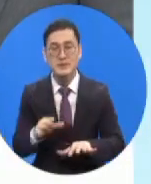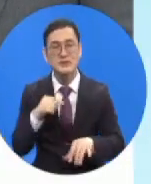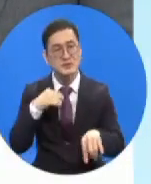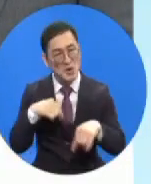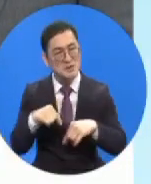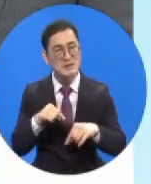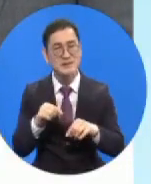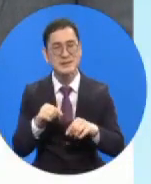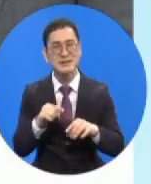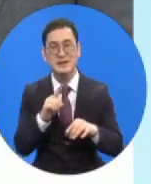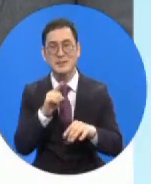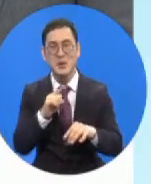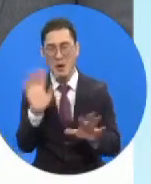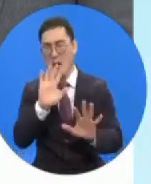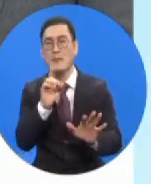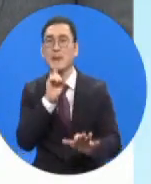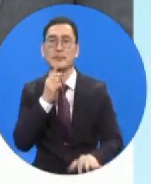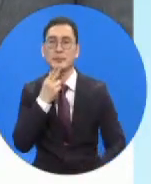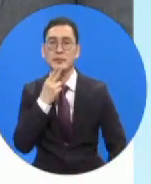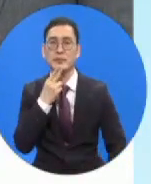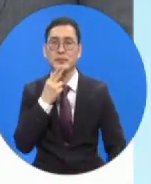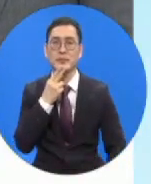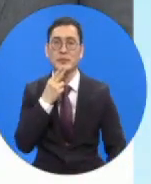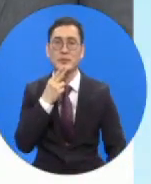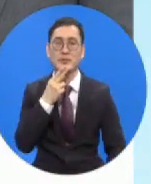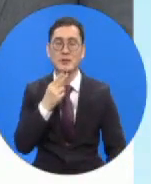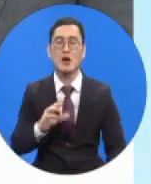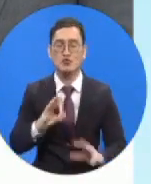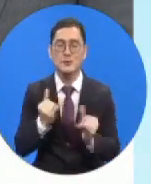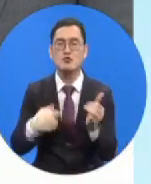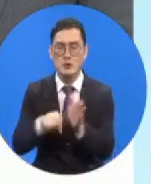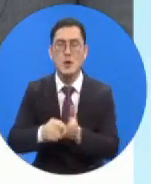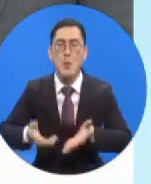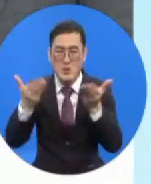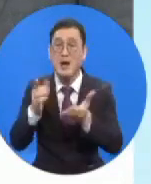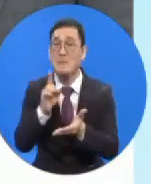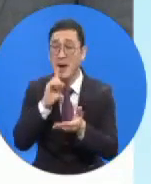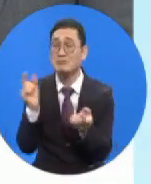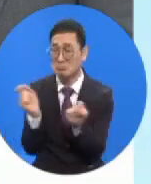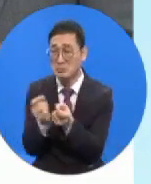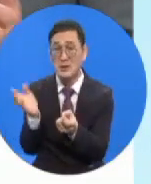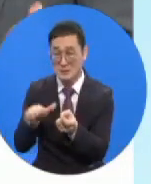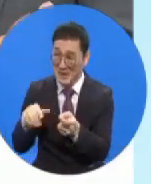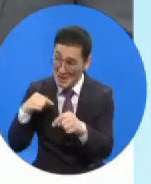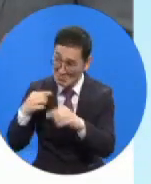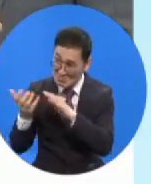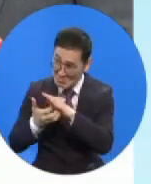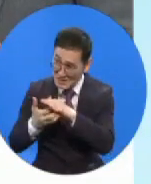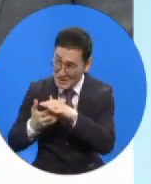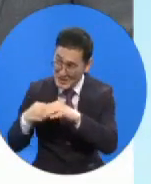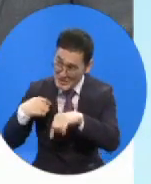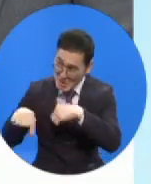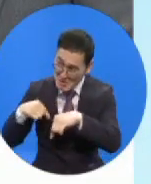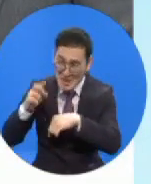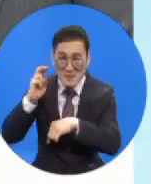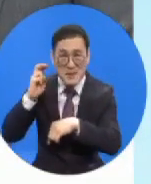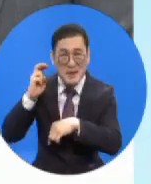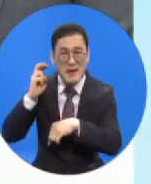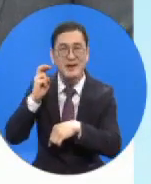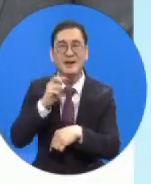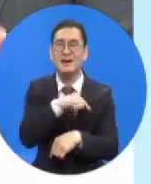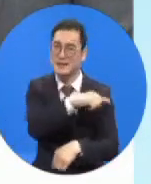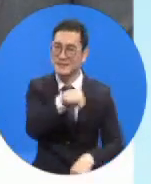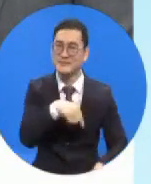하면 윤 총장도 어느 정도 정치의 마음이 있다고 하고 지금 야당에서는 특별히 뛰어난, 이렇게 드러나는 후보가 없는 상태에서